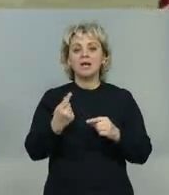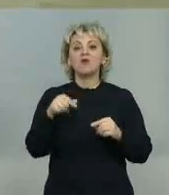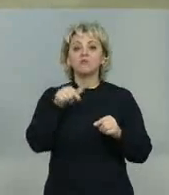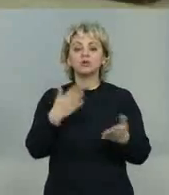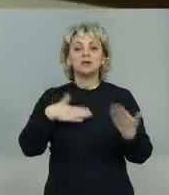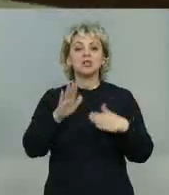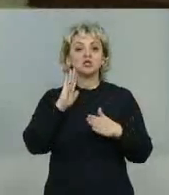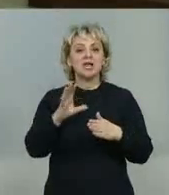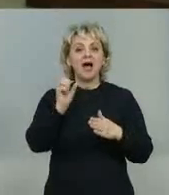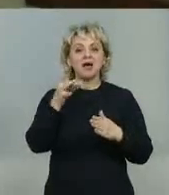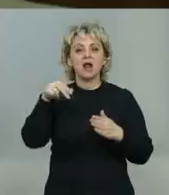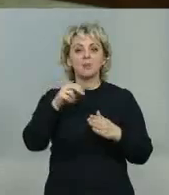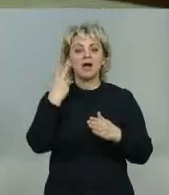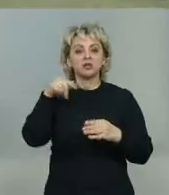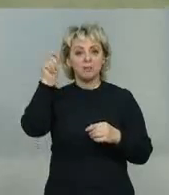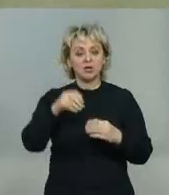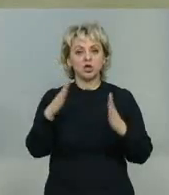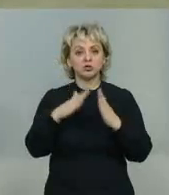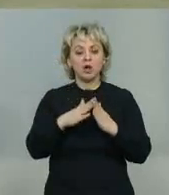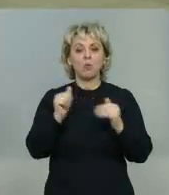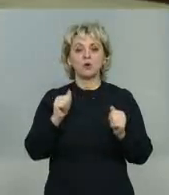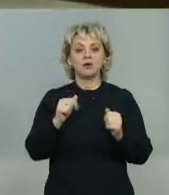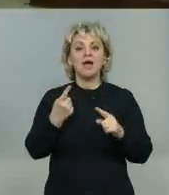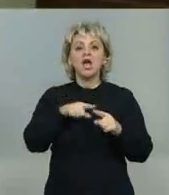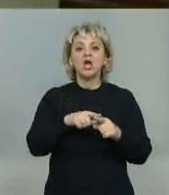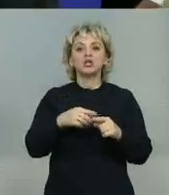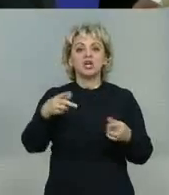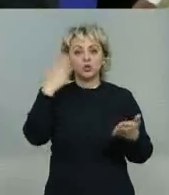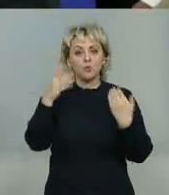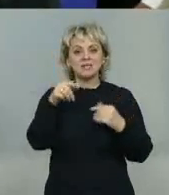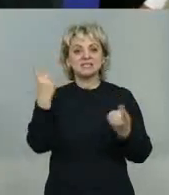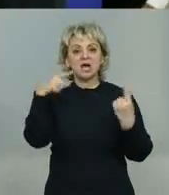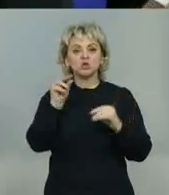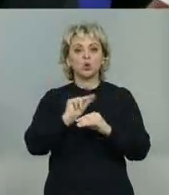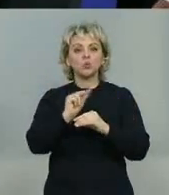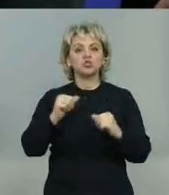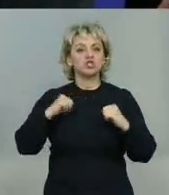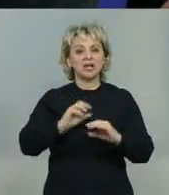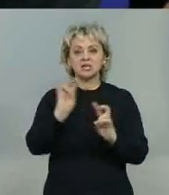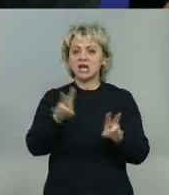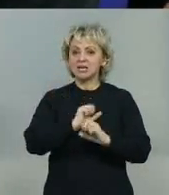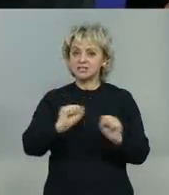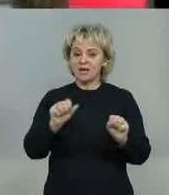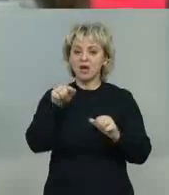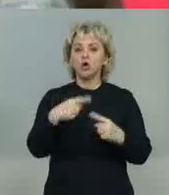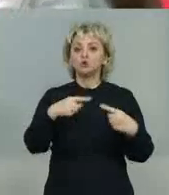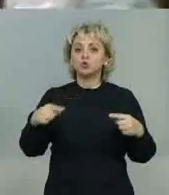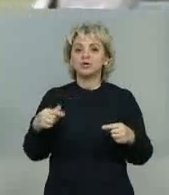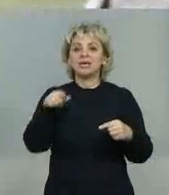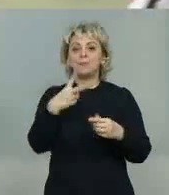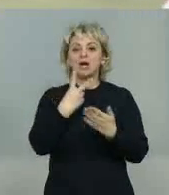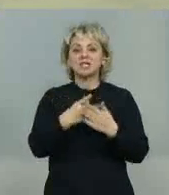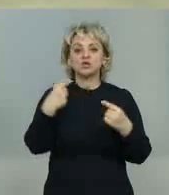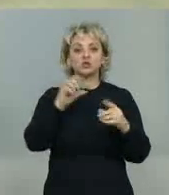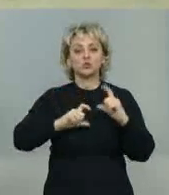Вот радости-то будет у араба, когда он приедет домой. Эта юмористическая сказка учит «жадничать нельзя». Другие жанры